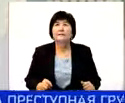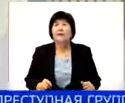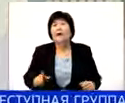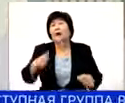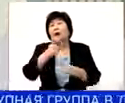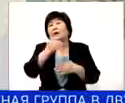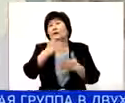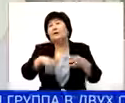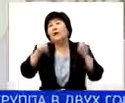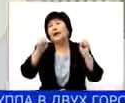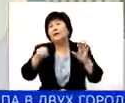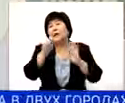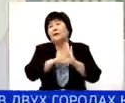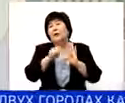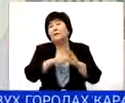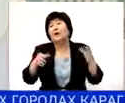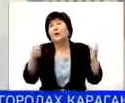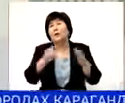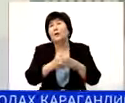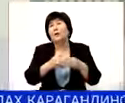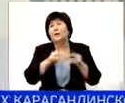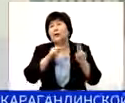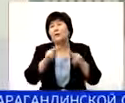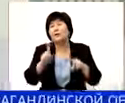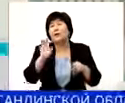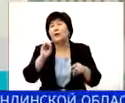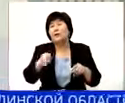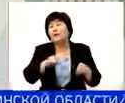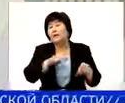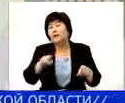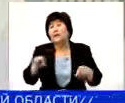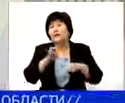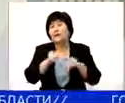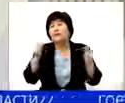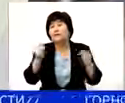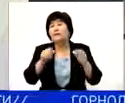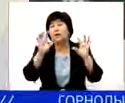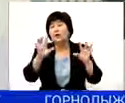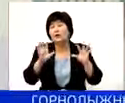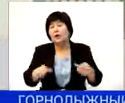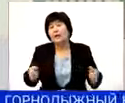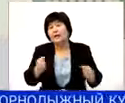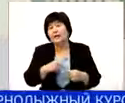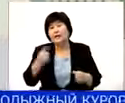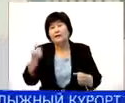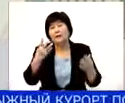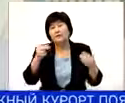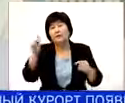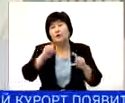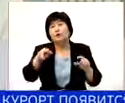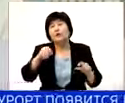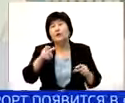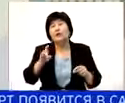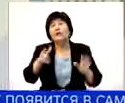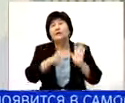Основная задача специальной мониторинговой группы – проследить, чтобы ЕНТ проводилось в соответствии с законом. К сожалению, в первый день в школе Мурагер